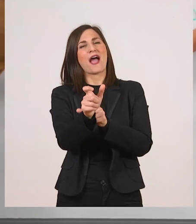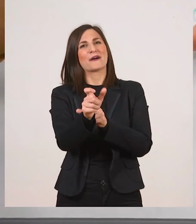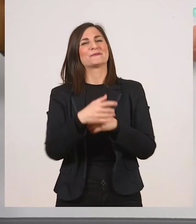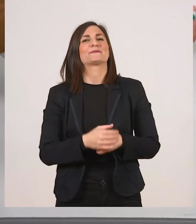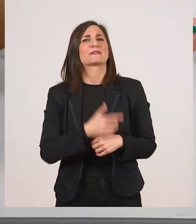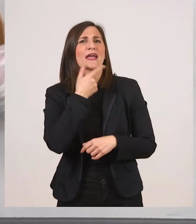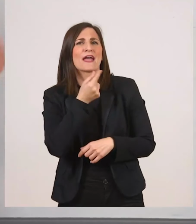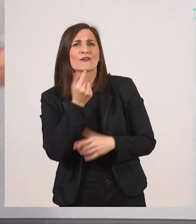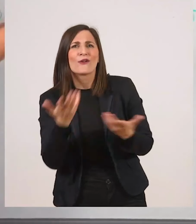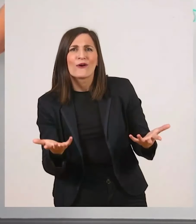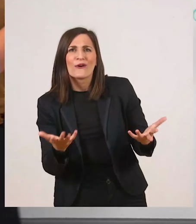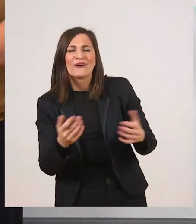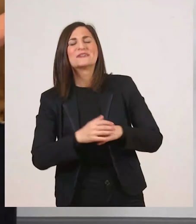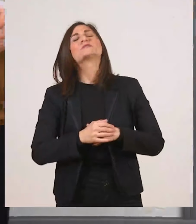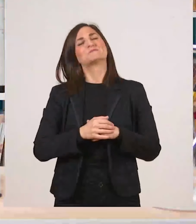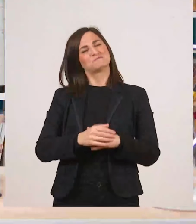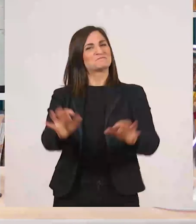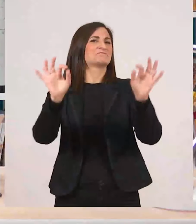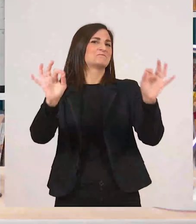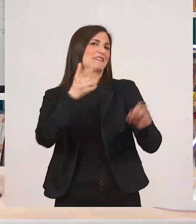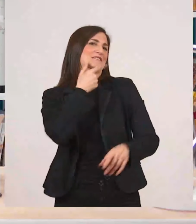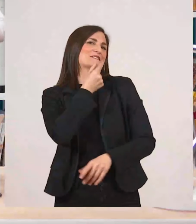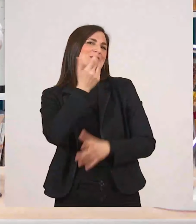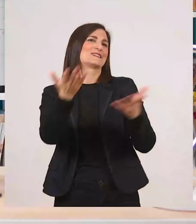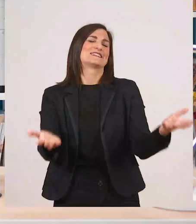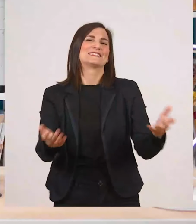Εύκολο? Βεβαίως είναι εύκολο.